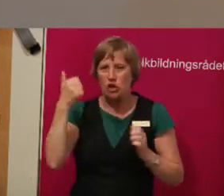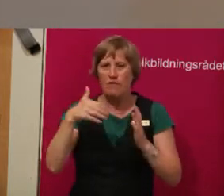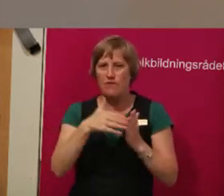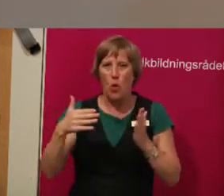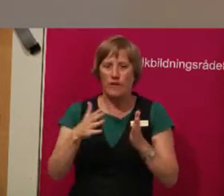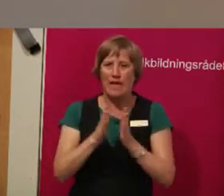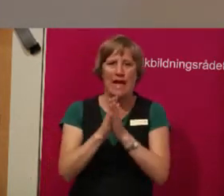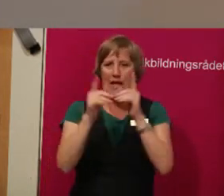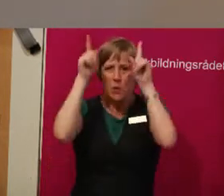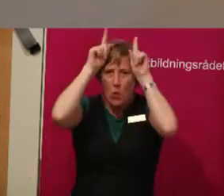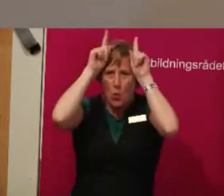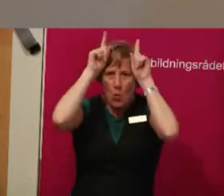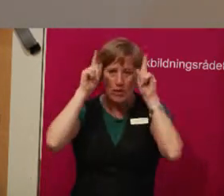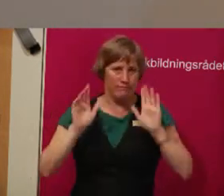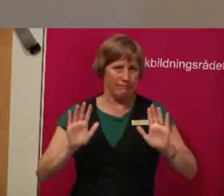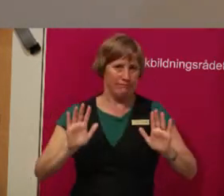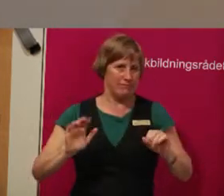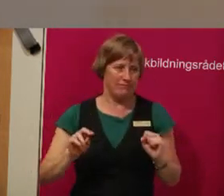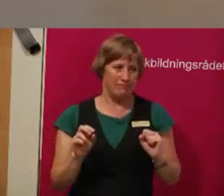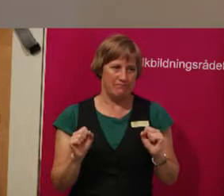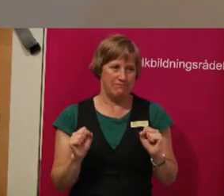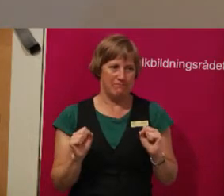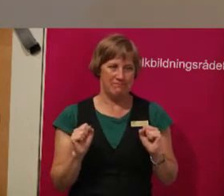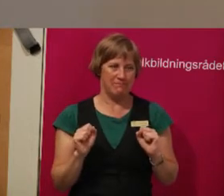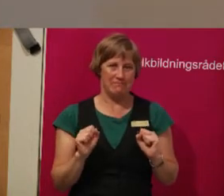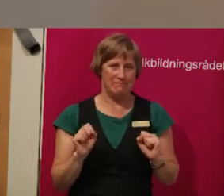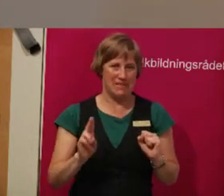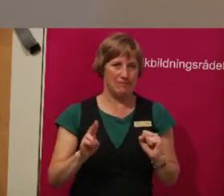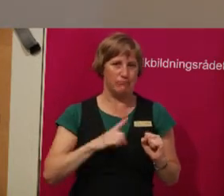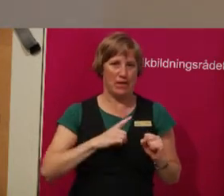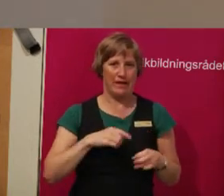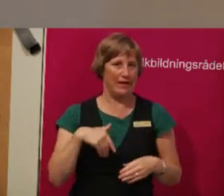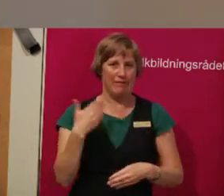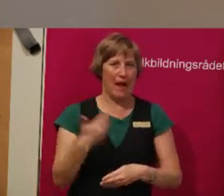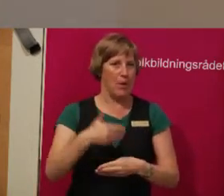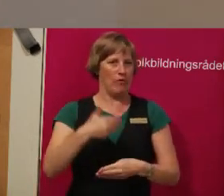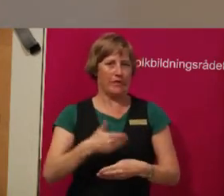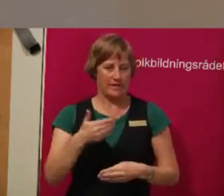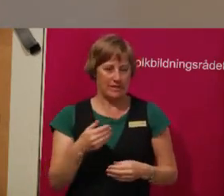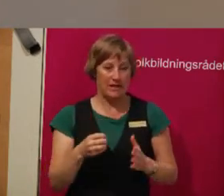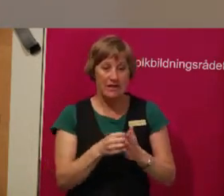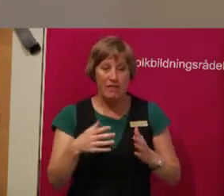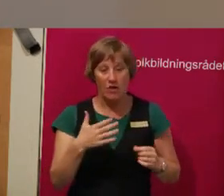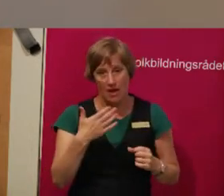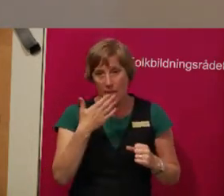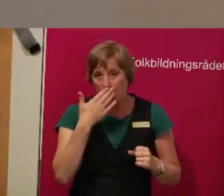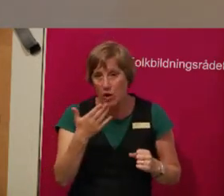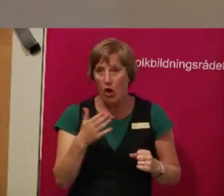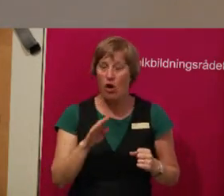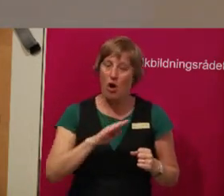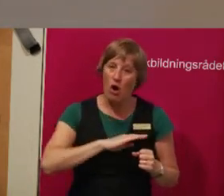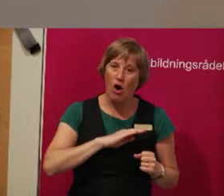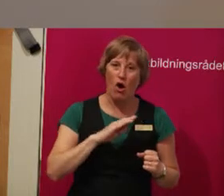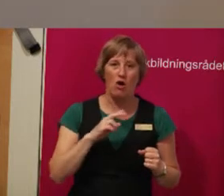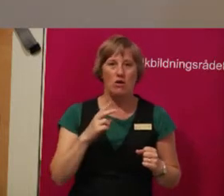själva, och kon ska också överleva förstås, det är väldigt dramatiskt. Och då är det väldigt bra om man kan ha någon form